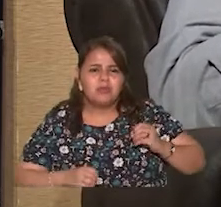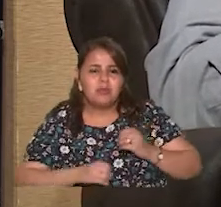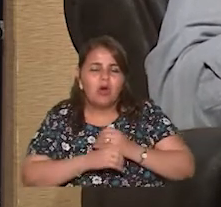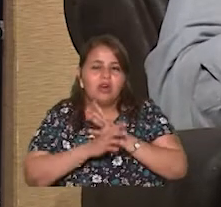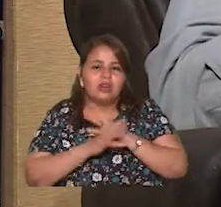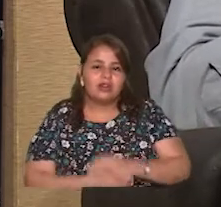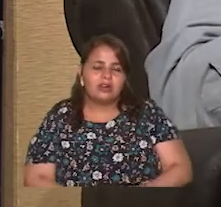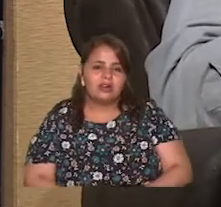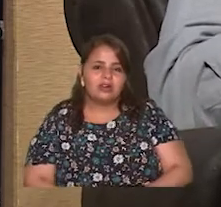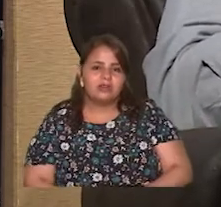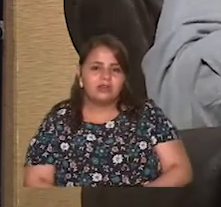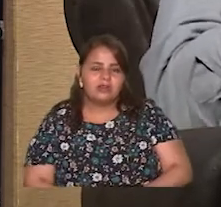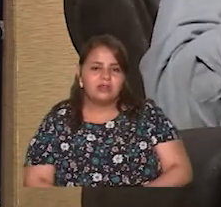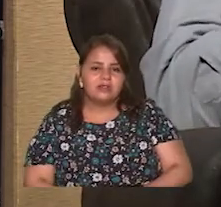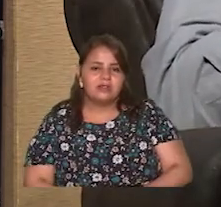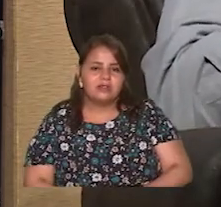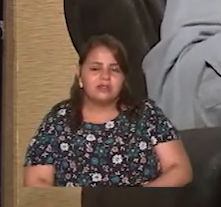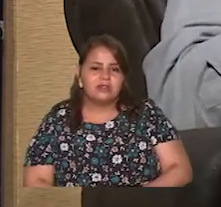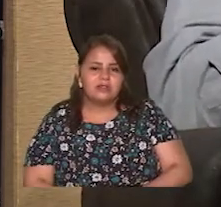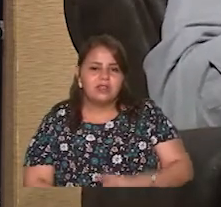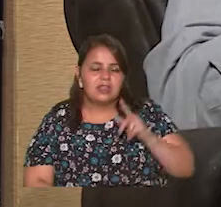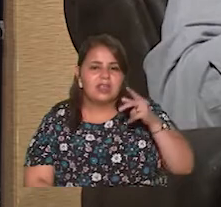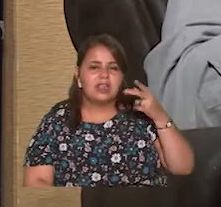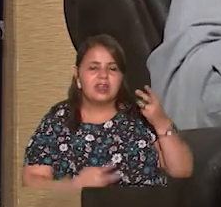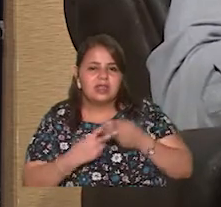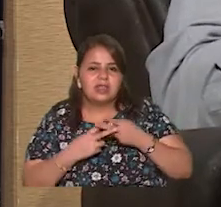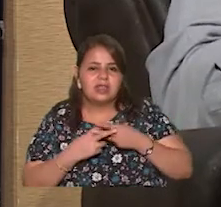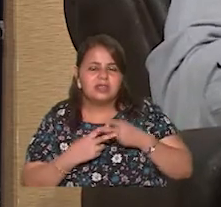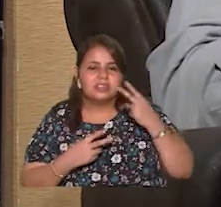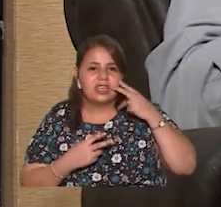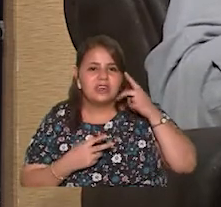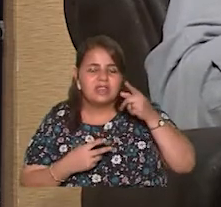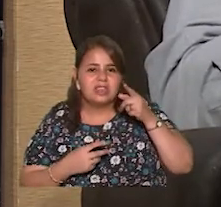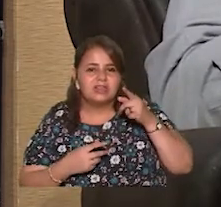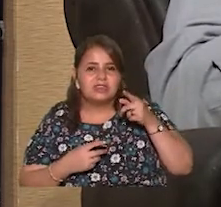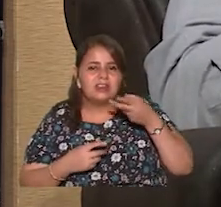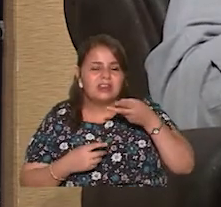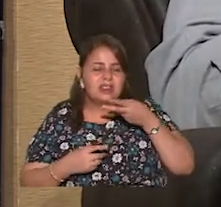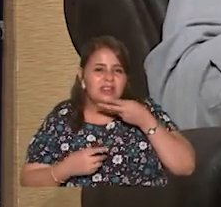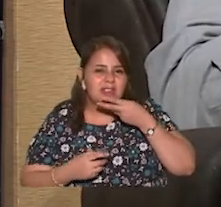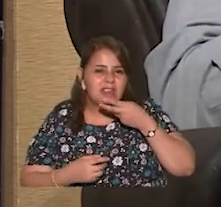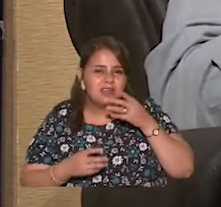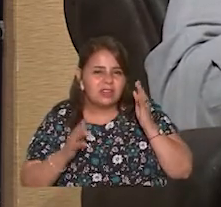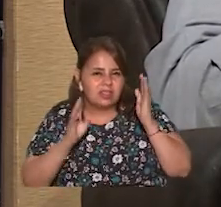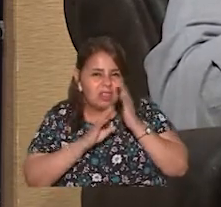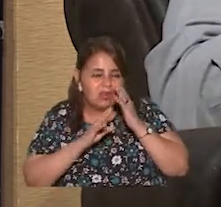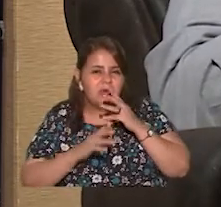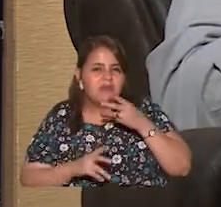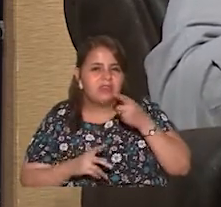انت تبقى مفيش حاجه، انت اللي الناس شايفاه هي الحقيقه، مفيش حاجه انت بتعملها في الضلمه. اي حاجه بتتعمل في